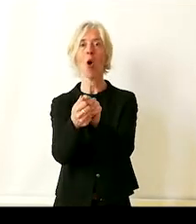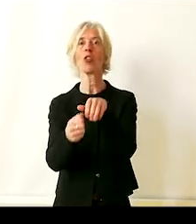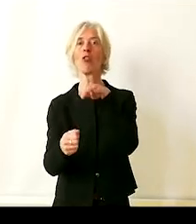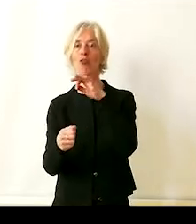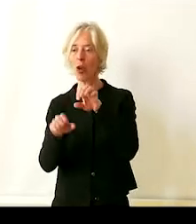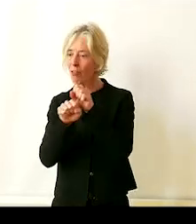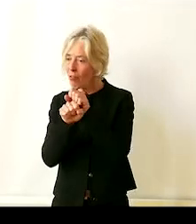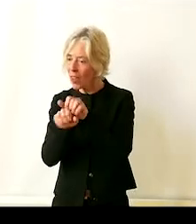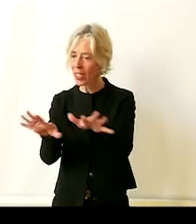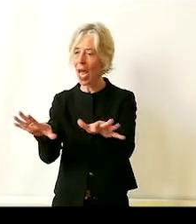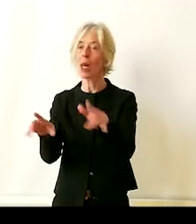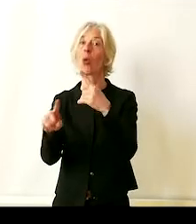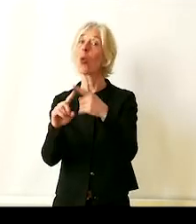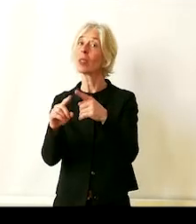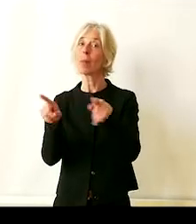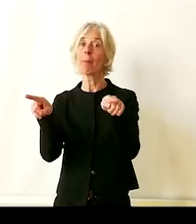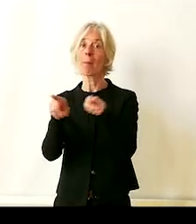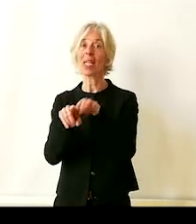Lösungen.